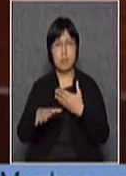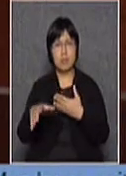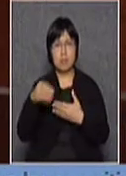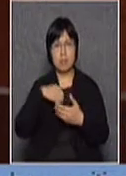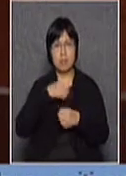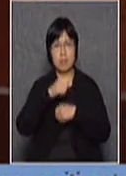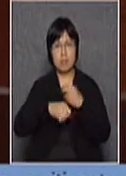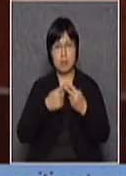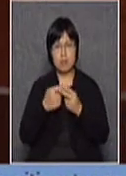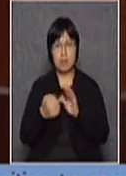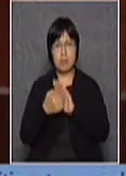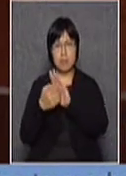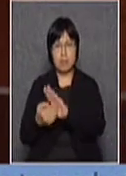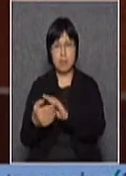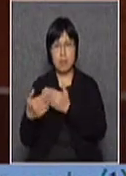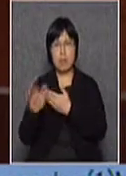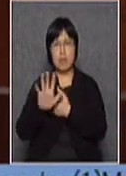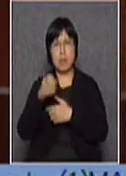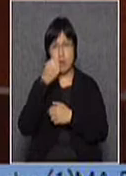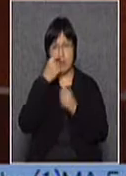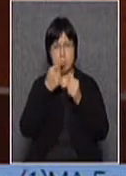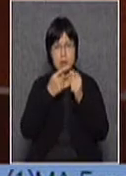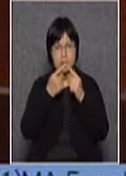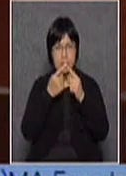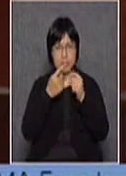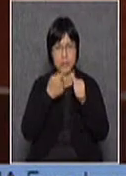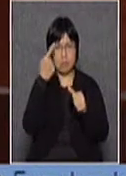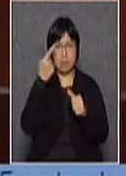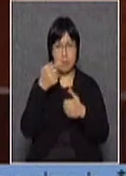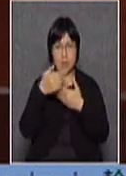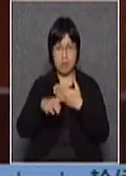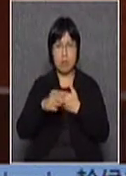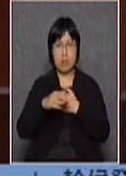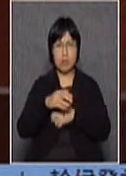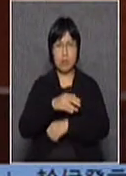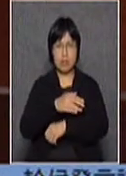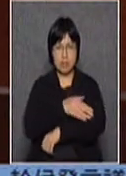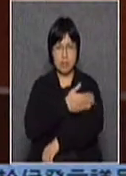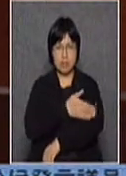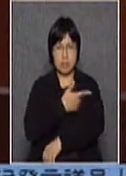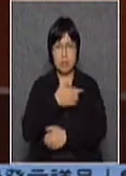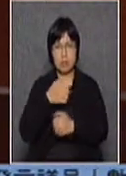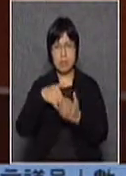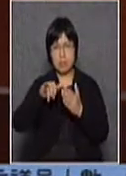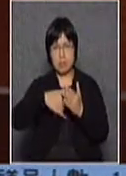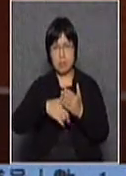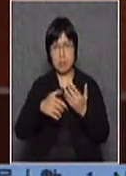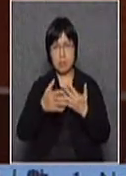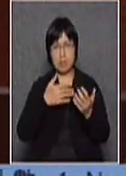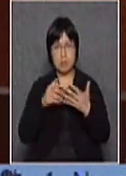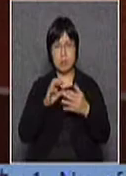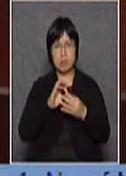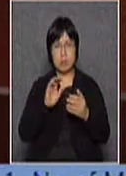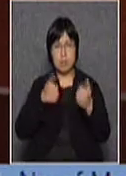是排外，這個一定是港人優先的。其實無論外勞和出入境事務的政策，本來都是涉及利益劃